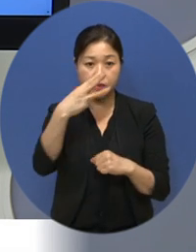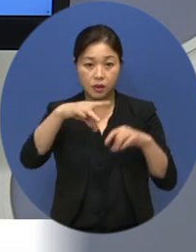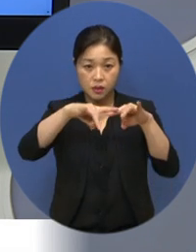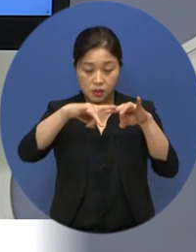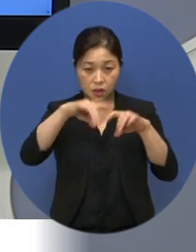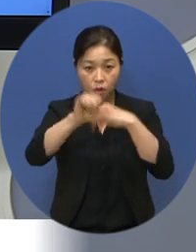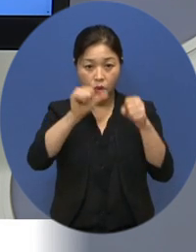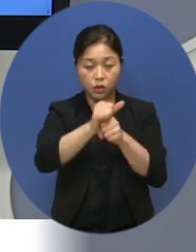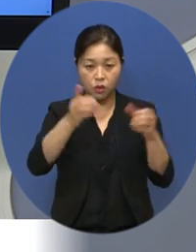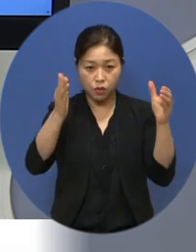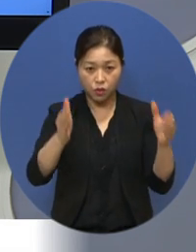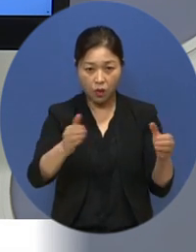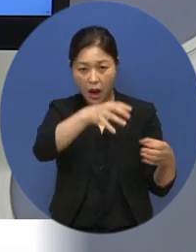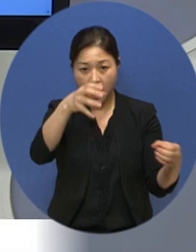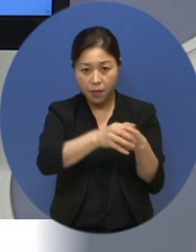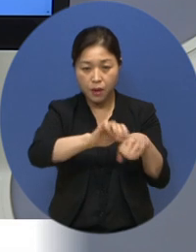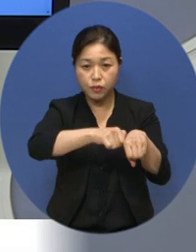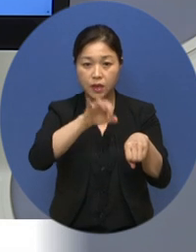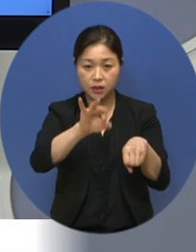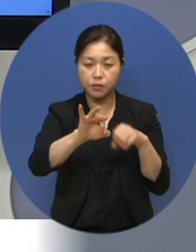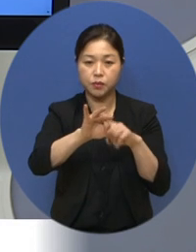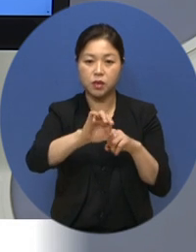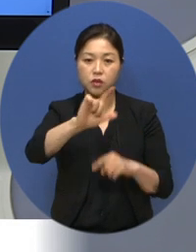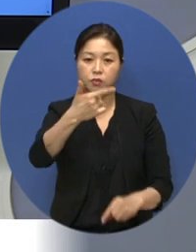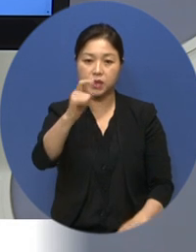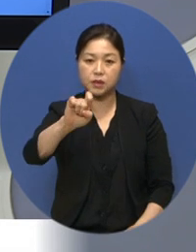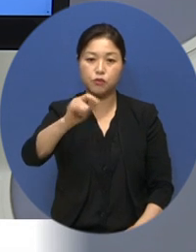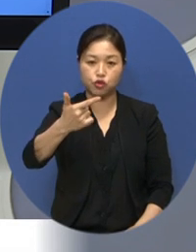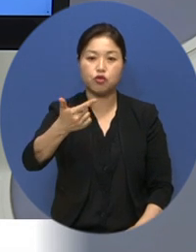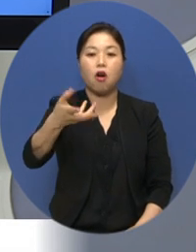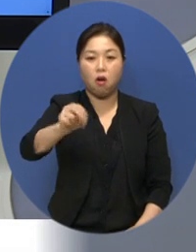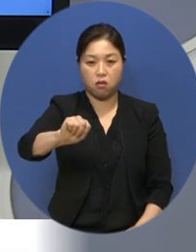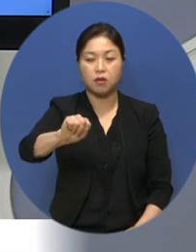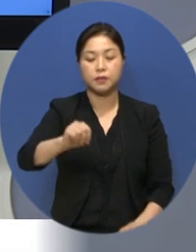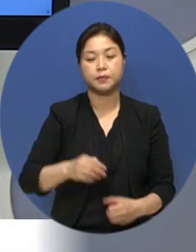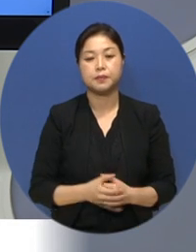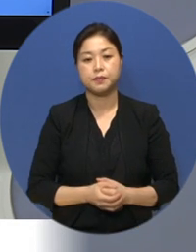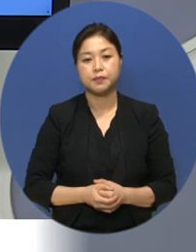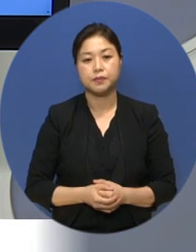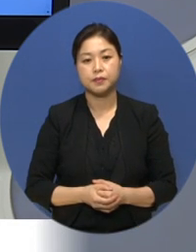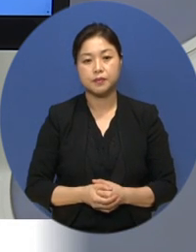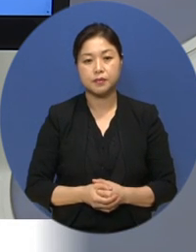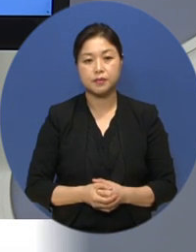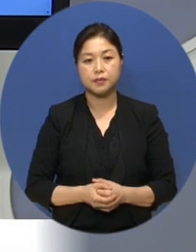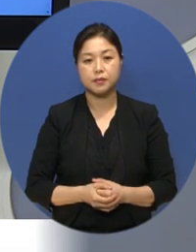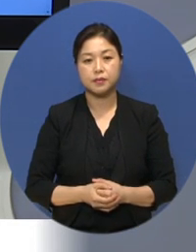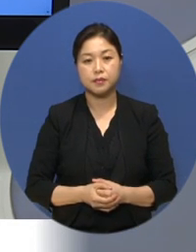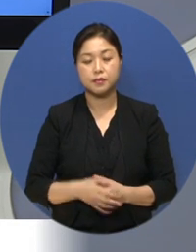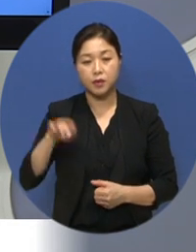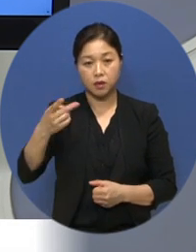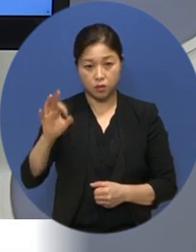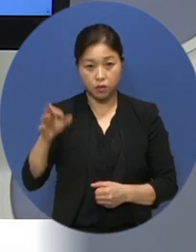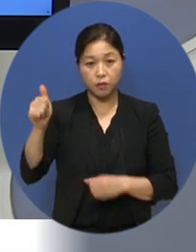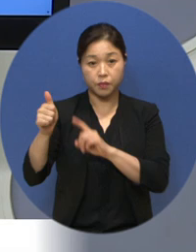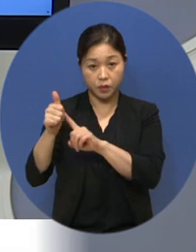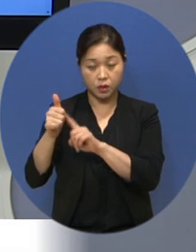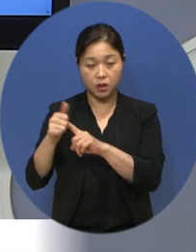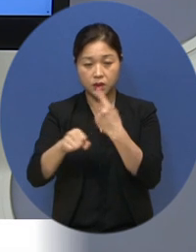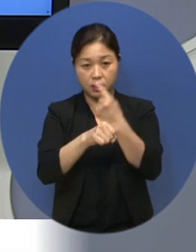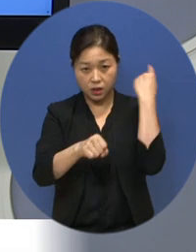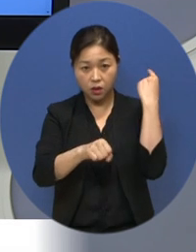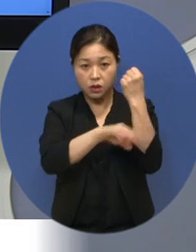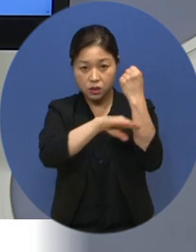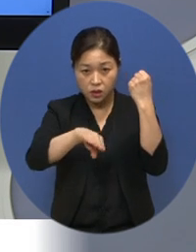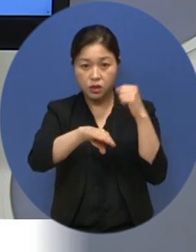5년간 납부한 부담금은 약 610 6억원 규모의 이릅니다 송 의원은 지난해 기준 국내